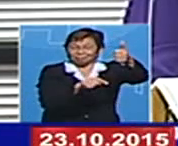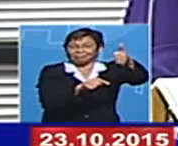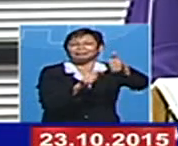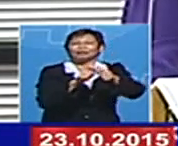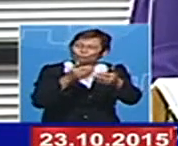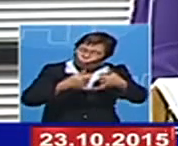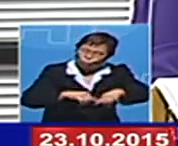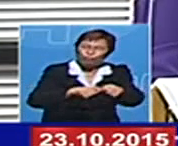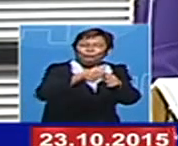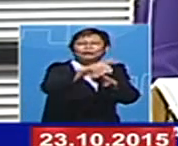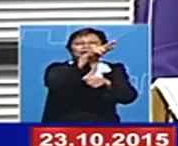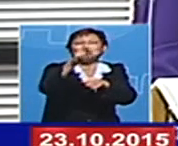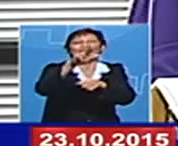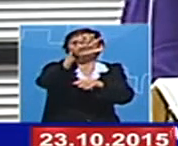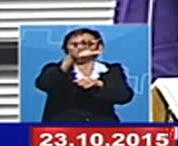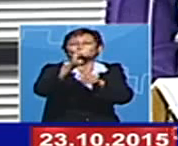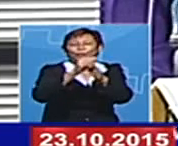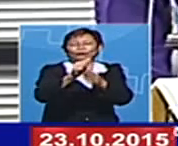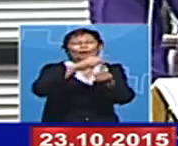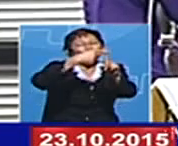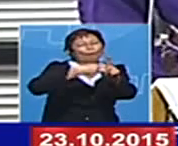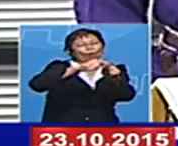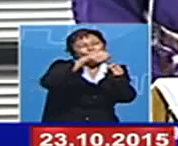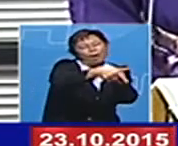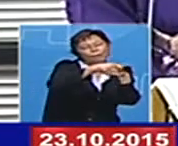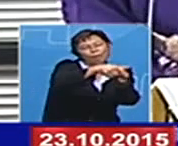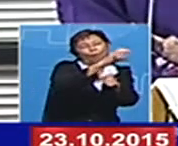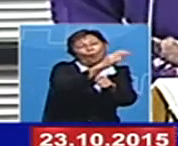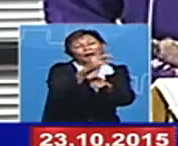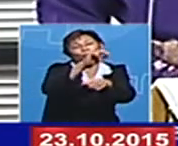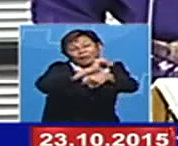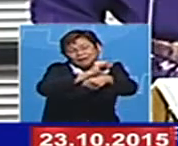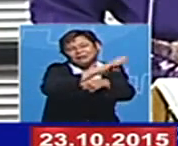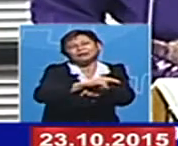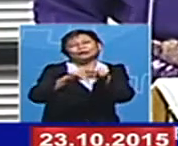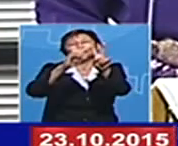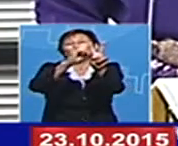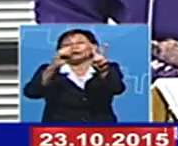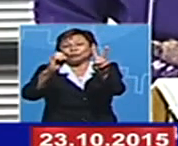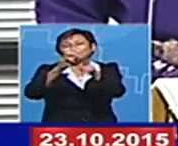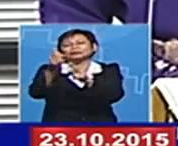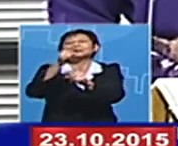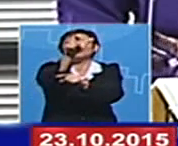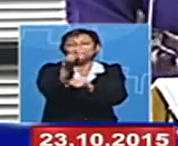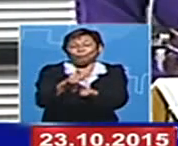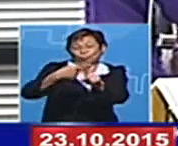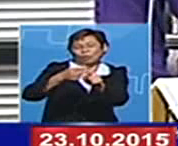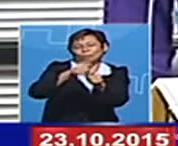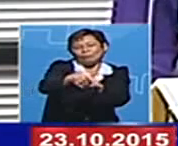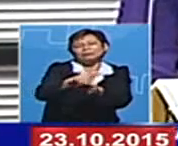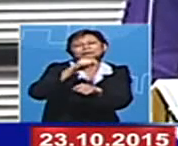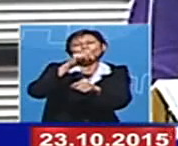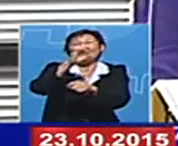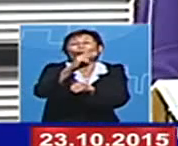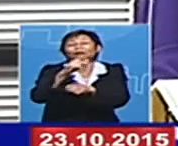pemberian R50 sebulan kepada Oku bekerja dan R sebulan kepada Oku yang